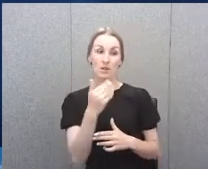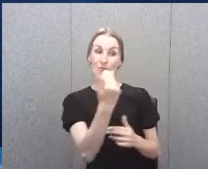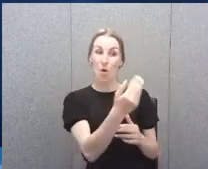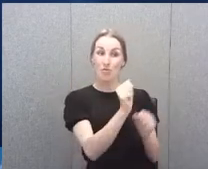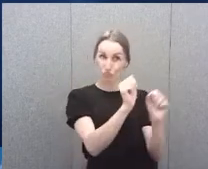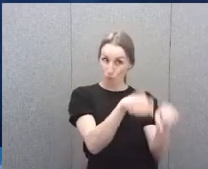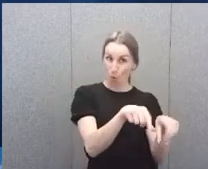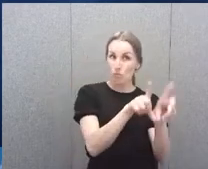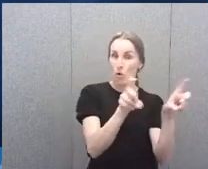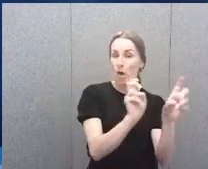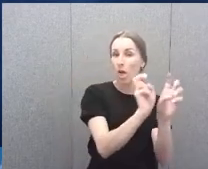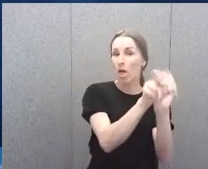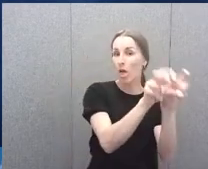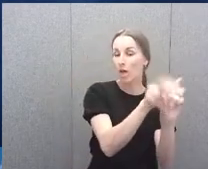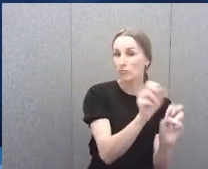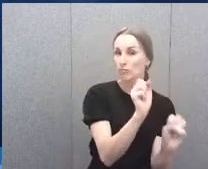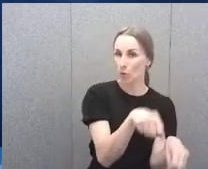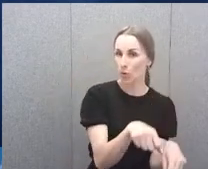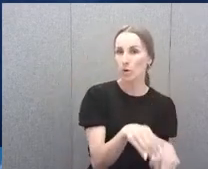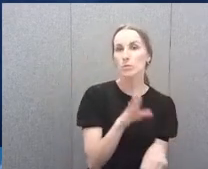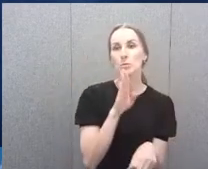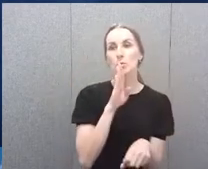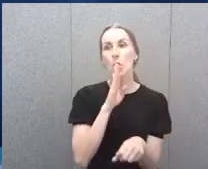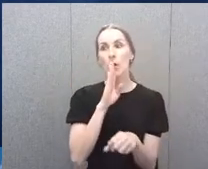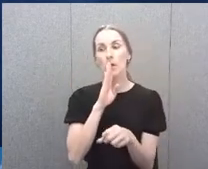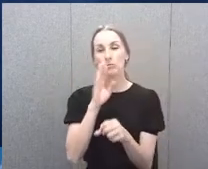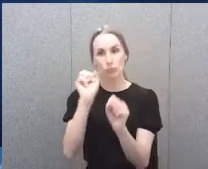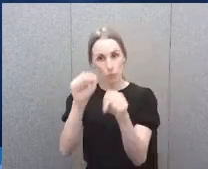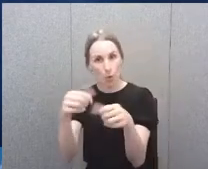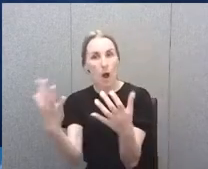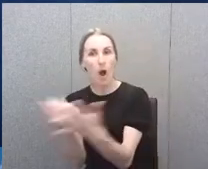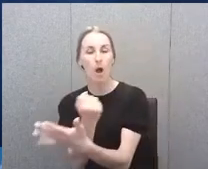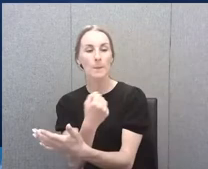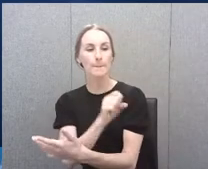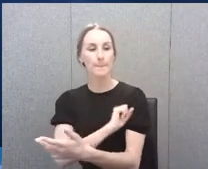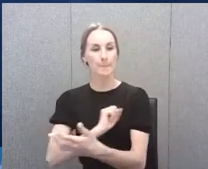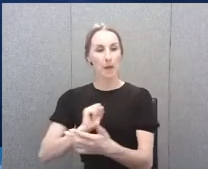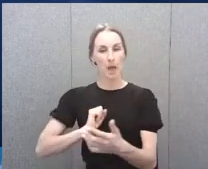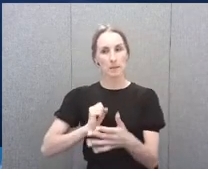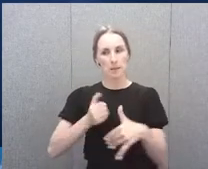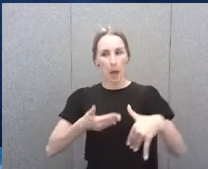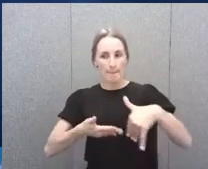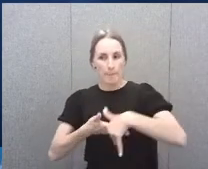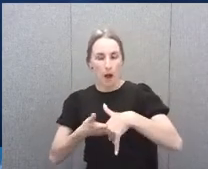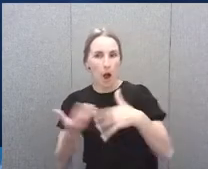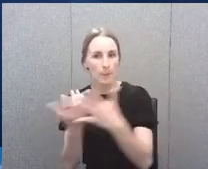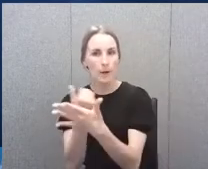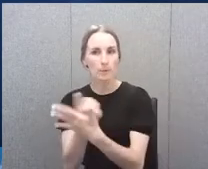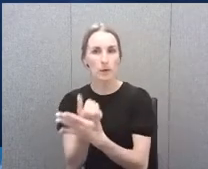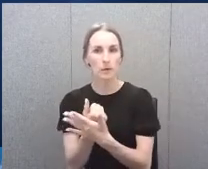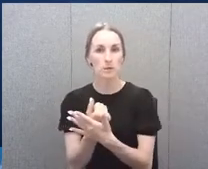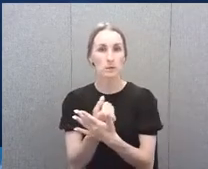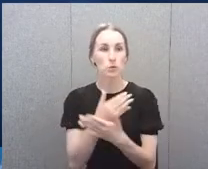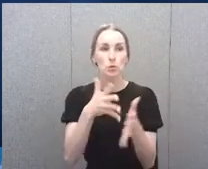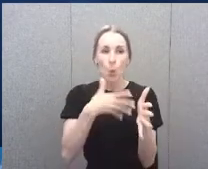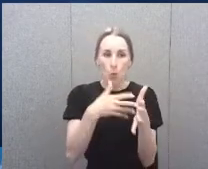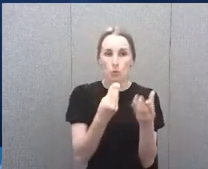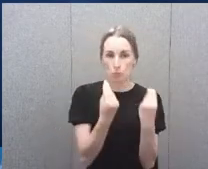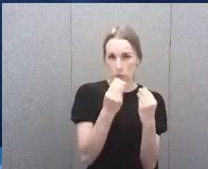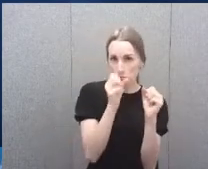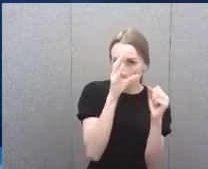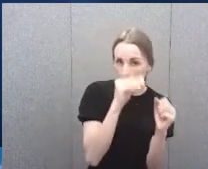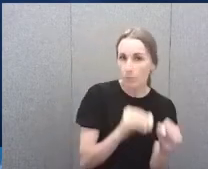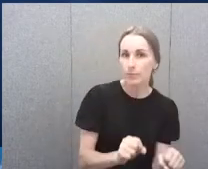они дальше ходить в эти школы, смогут ли женщины получать медицинскую помощь, смогут ли они